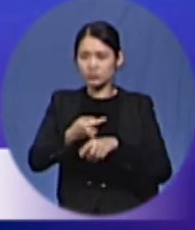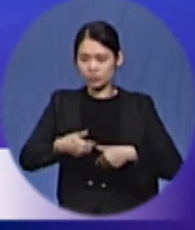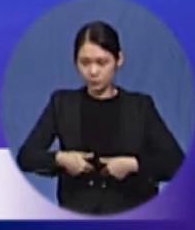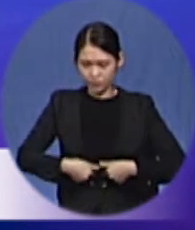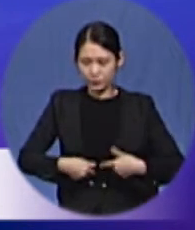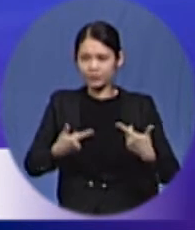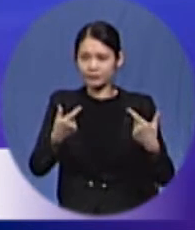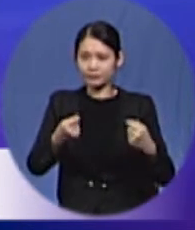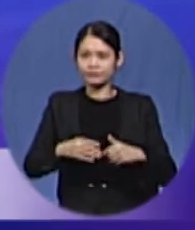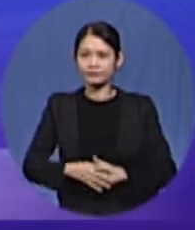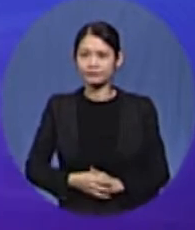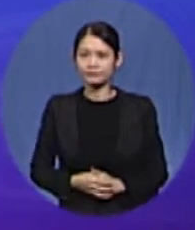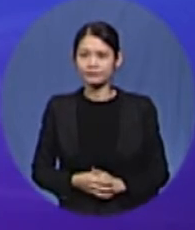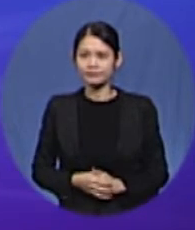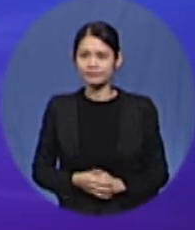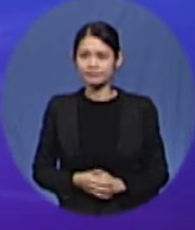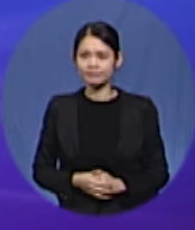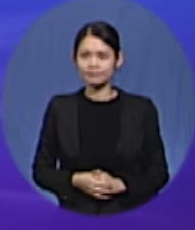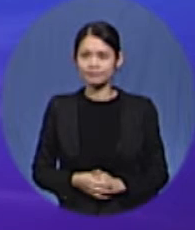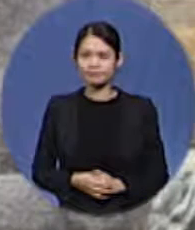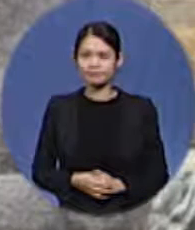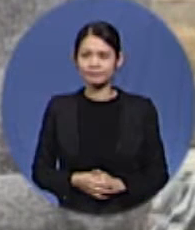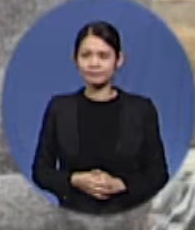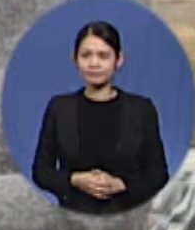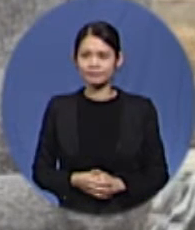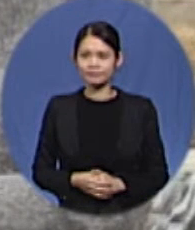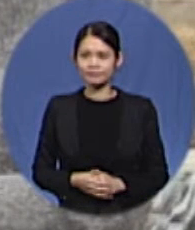황현희 기자입니다.